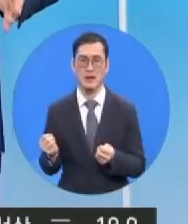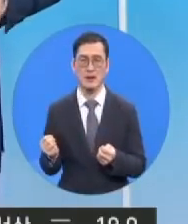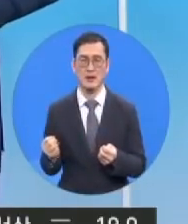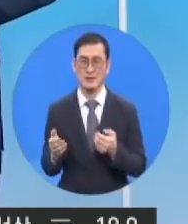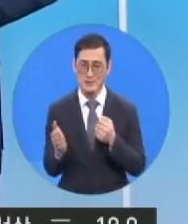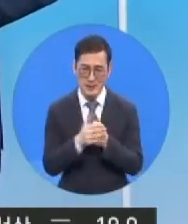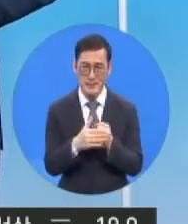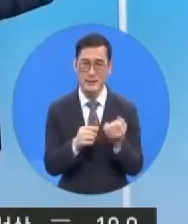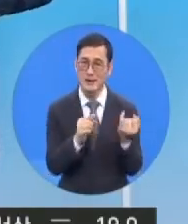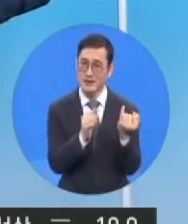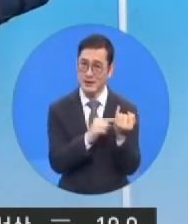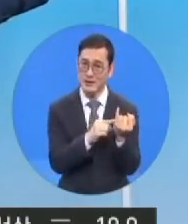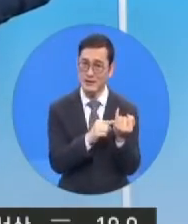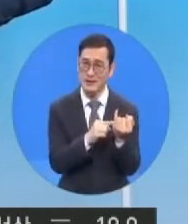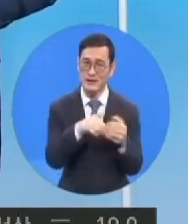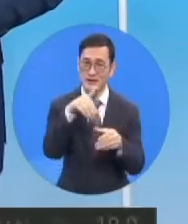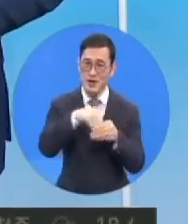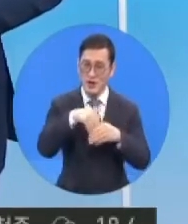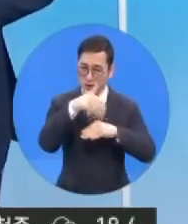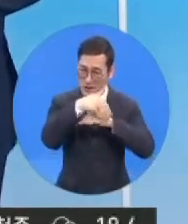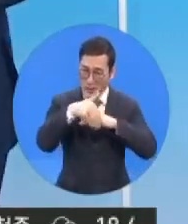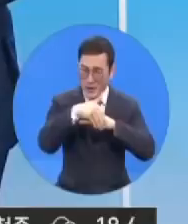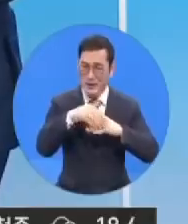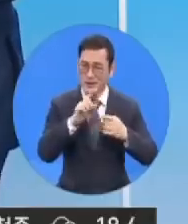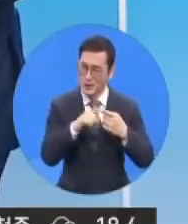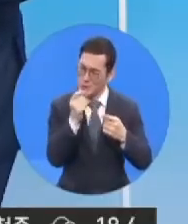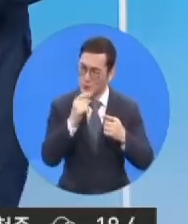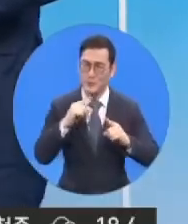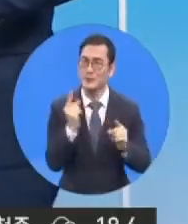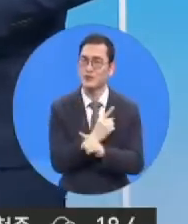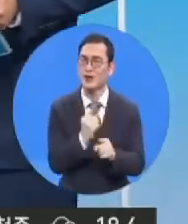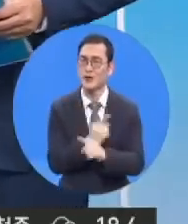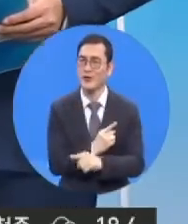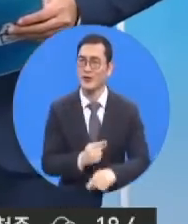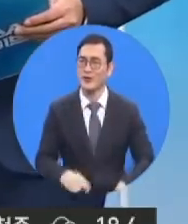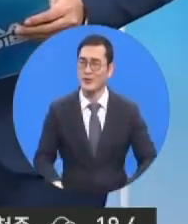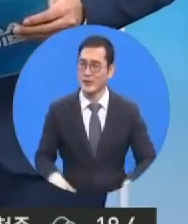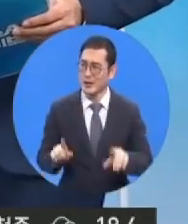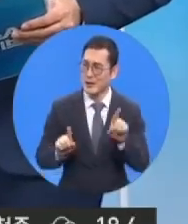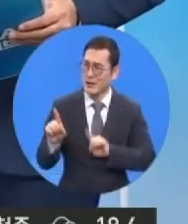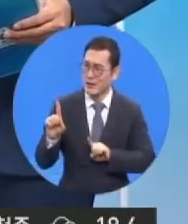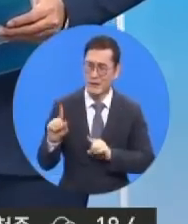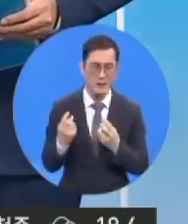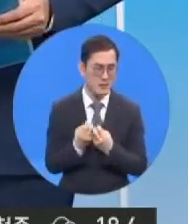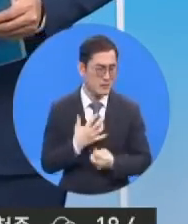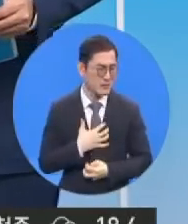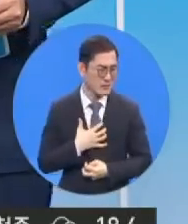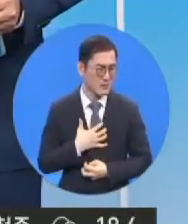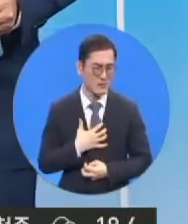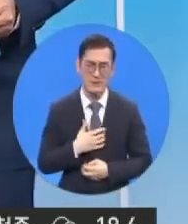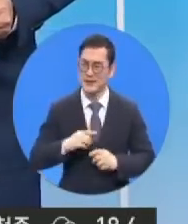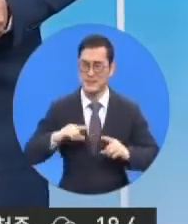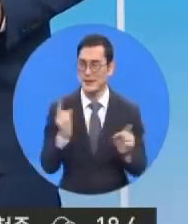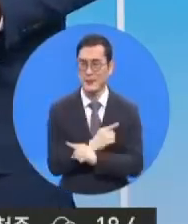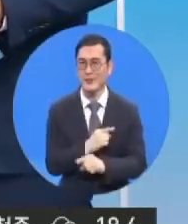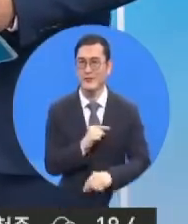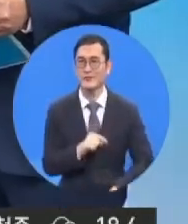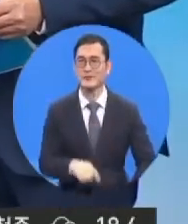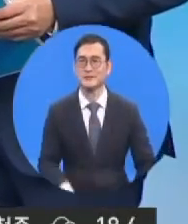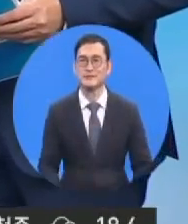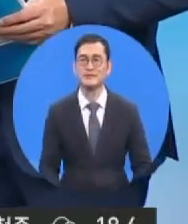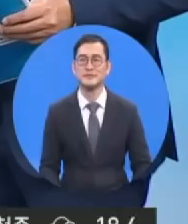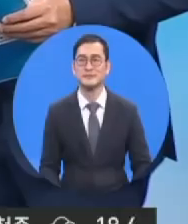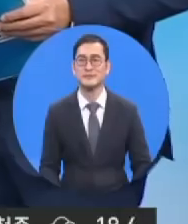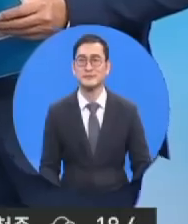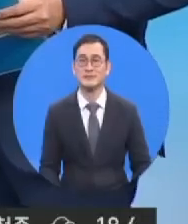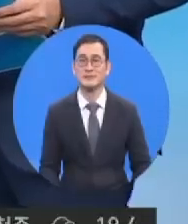이 선거 전략이 바뀐 것 같습니다. 자, 지금 보고 계신 이 사진을 보면요, 지난달 29일과